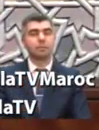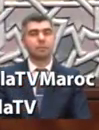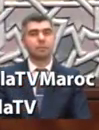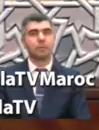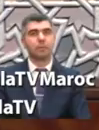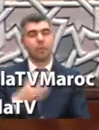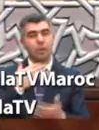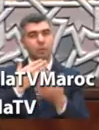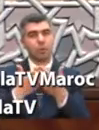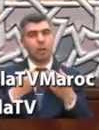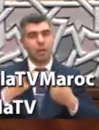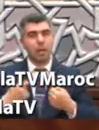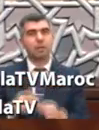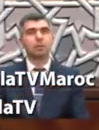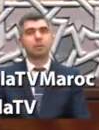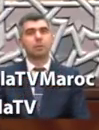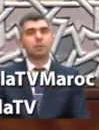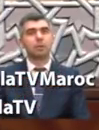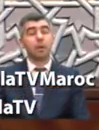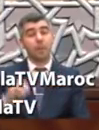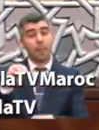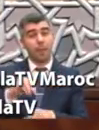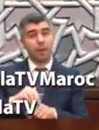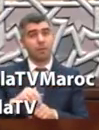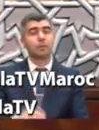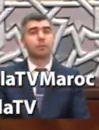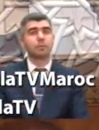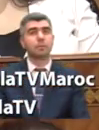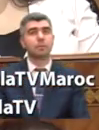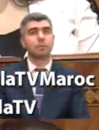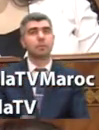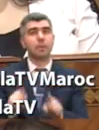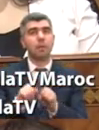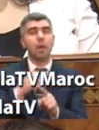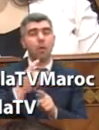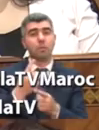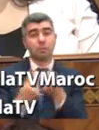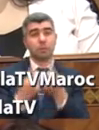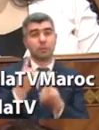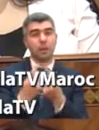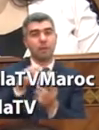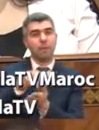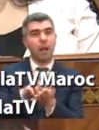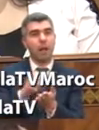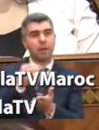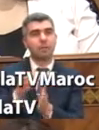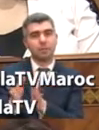شكرا السيد الرئيس، ونحن كذلك هذا همنا هو الاهتمام بهذا الموسم، وشكرا.